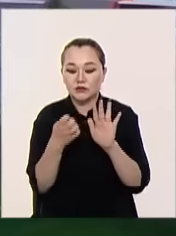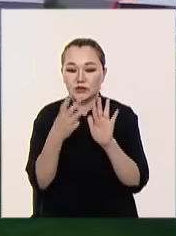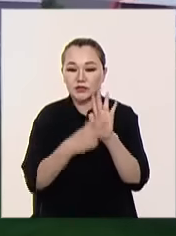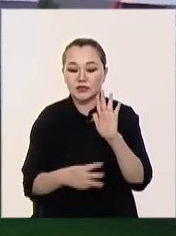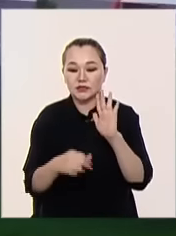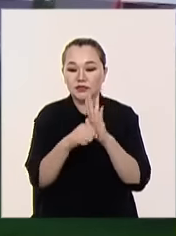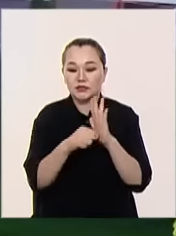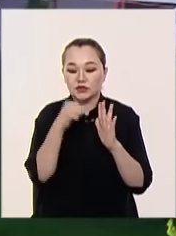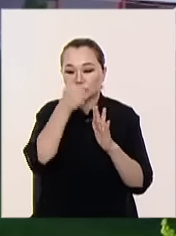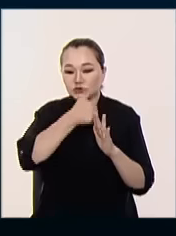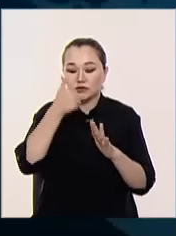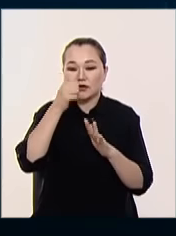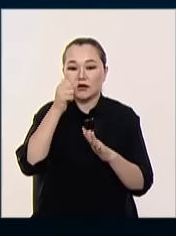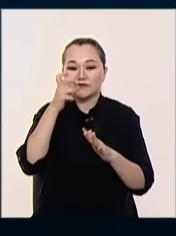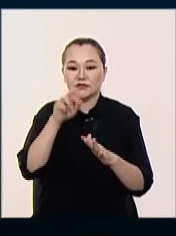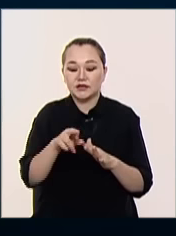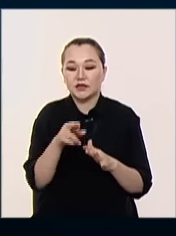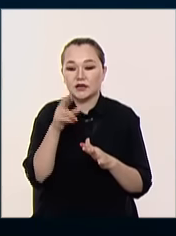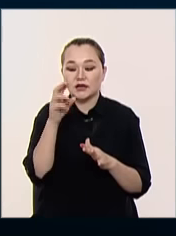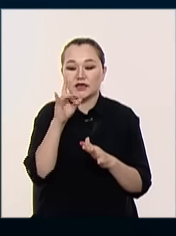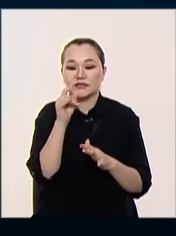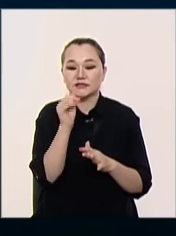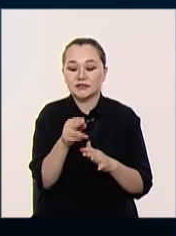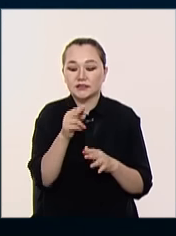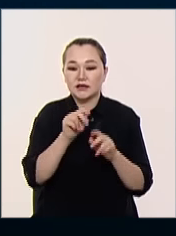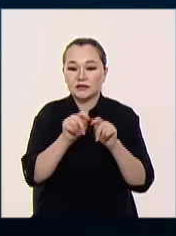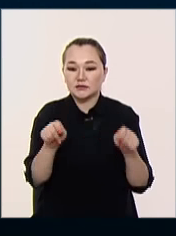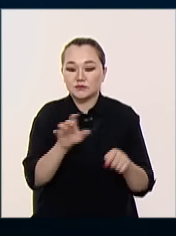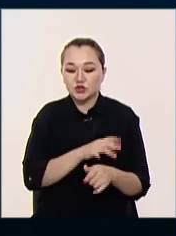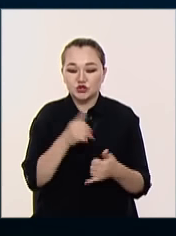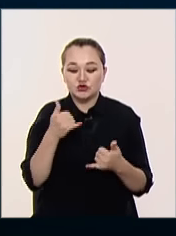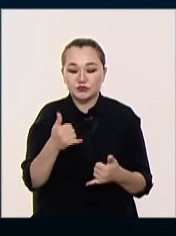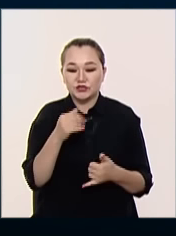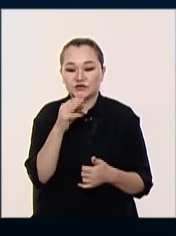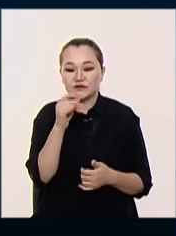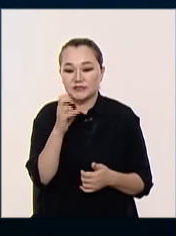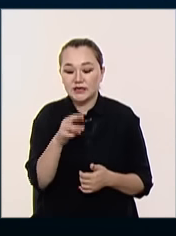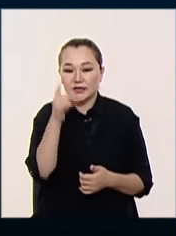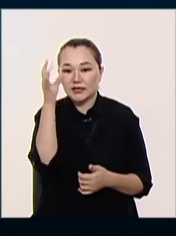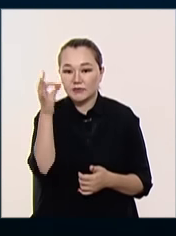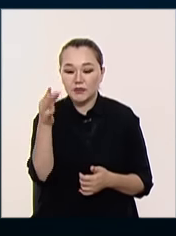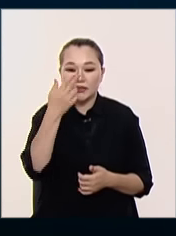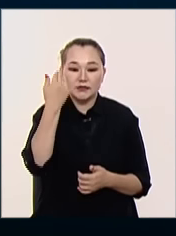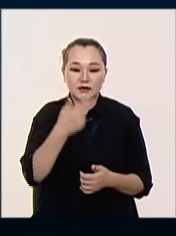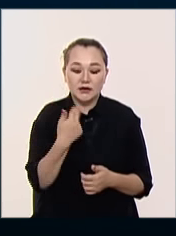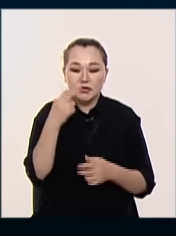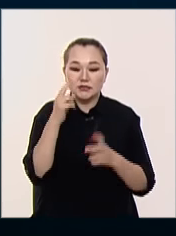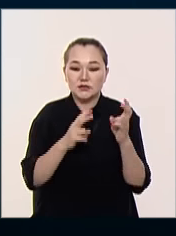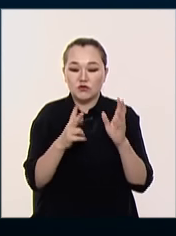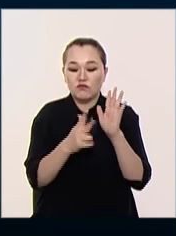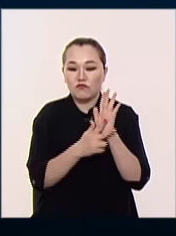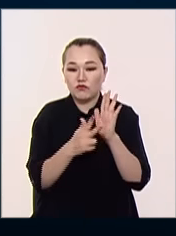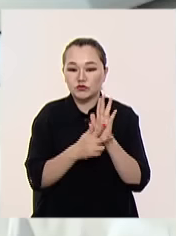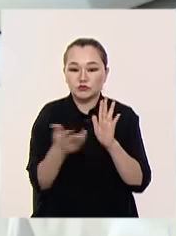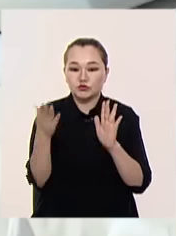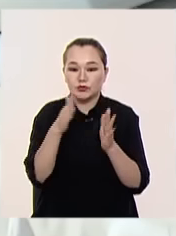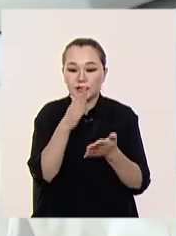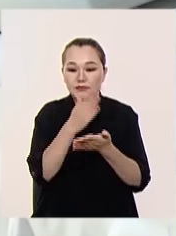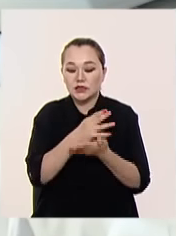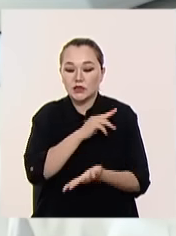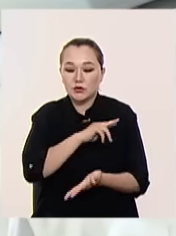1986 жылы Австрияның Линц қаласында құрылған Цептердің бүгінгі таңда Швейцария, Германия және Италияда 8 зауыты жұмыс істеп тұр.